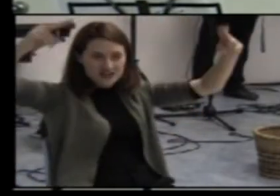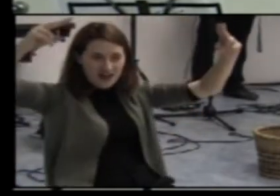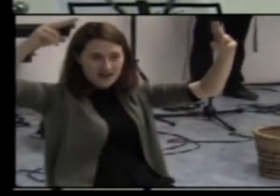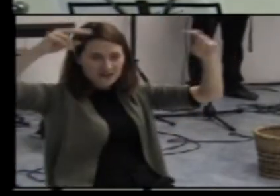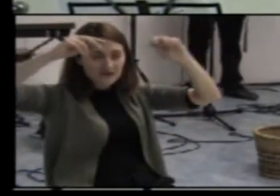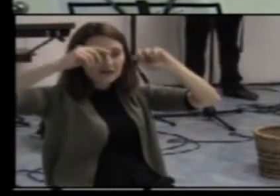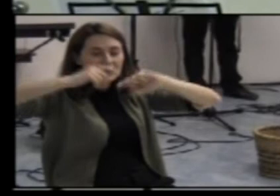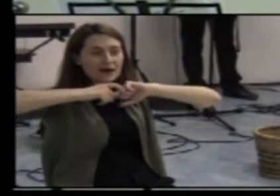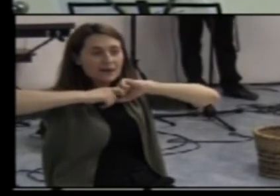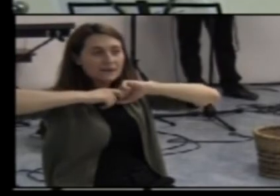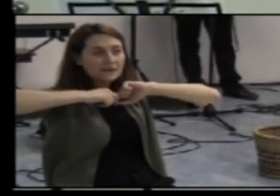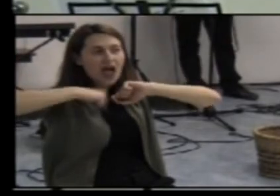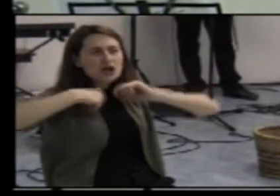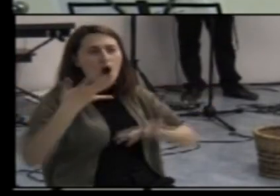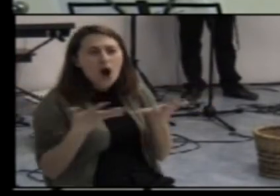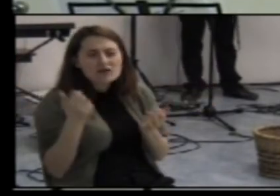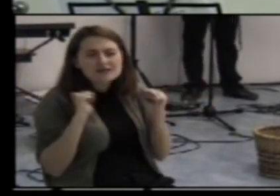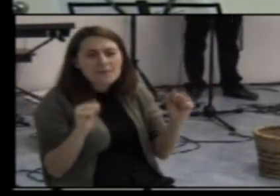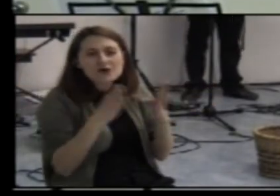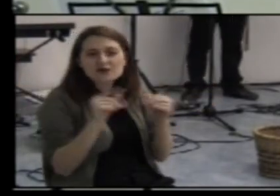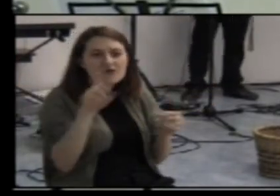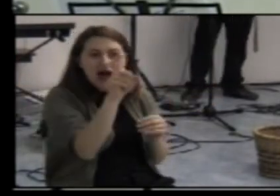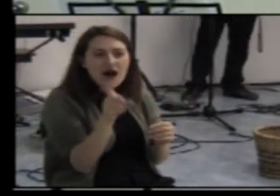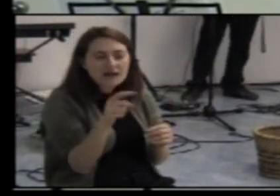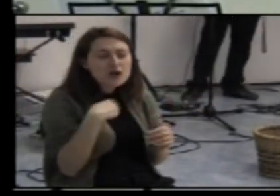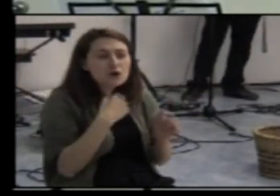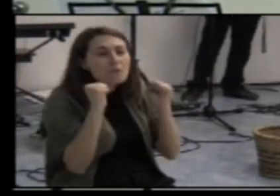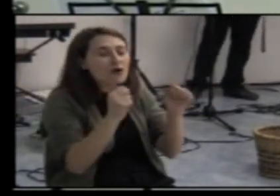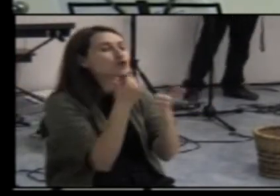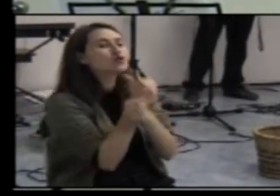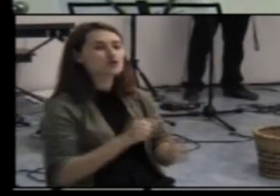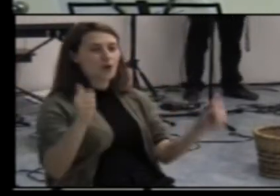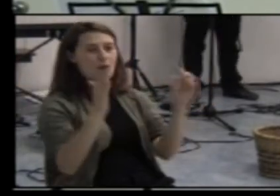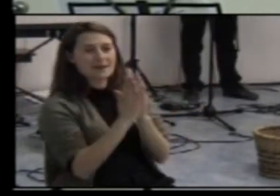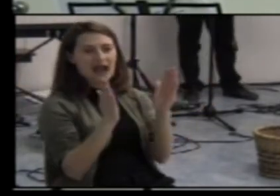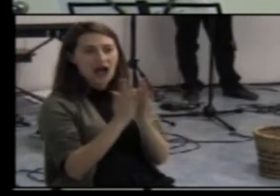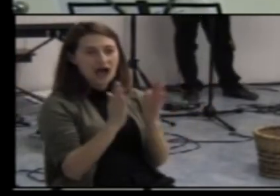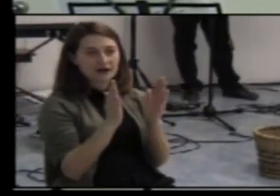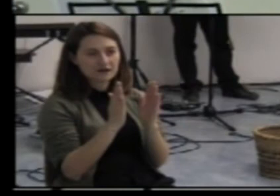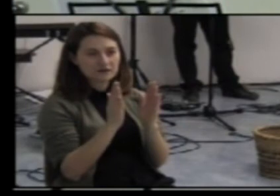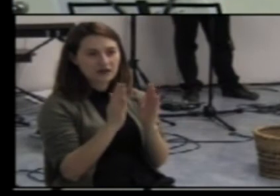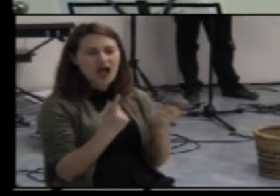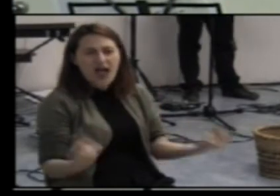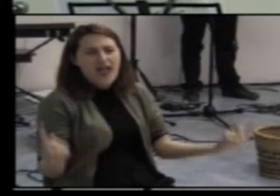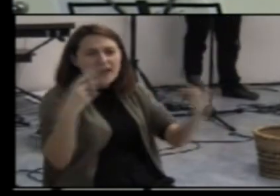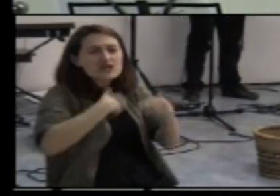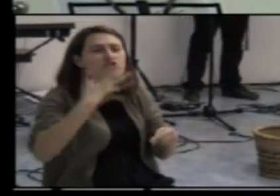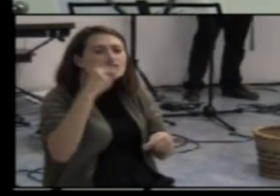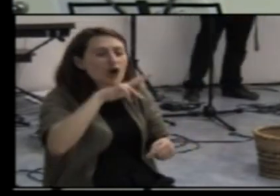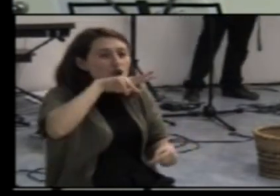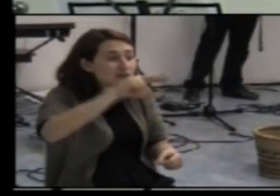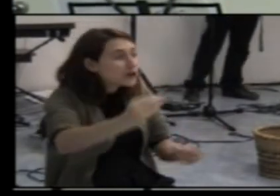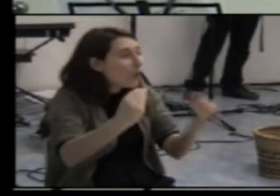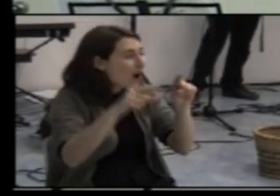sono piccola, io cosa posso fare? Posso solo pregare. Non è così. Quando io prego,